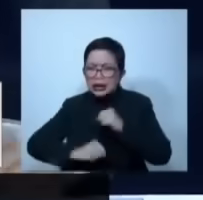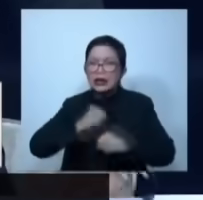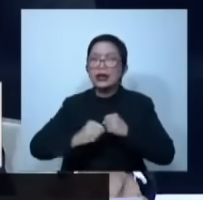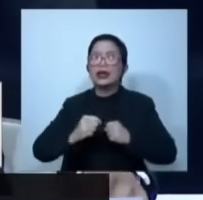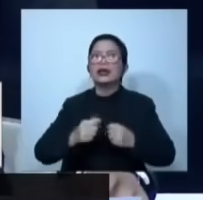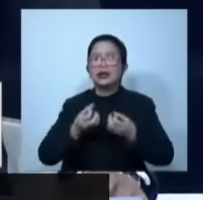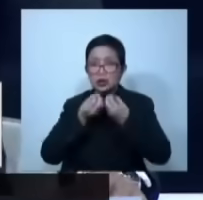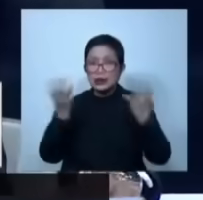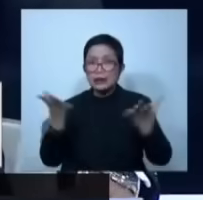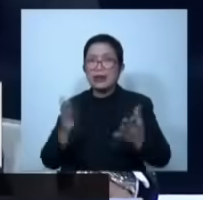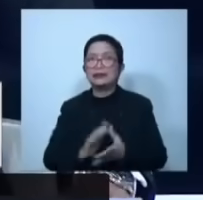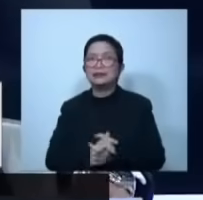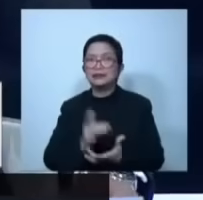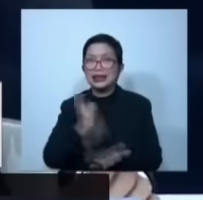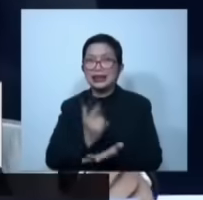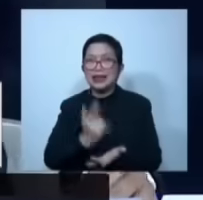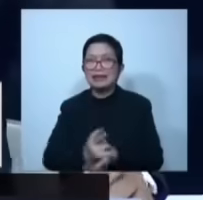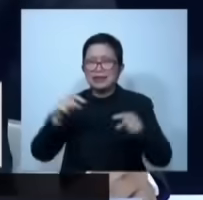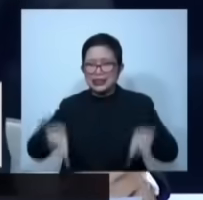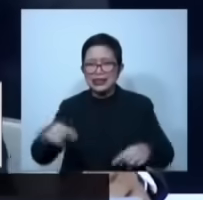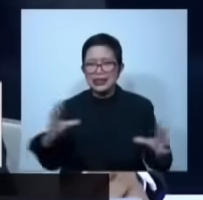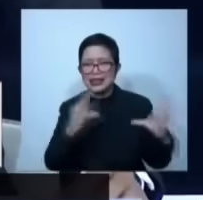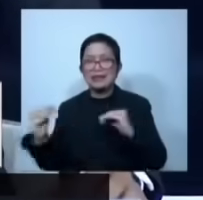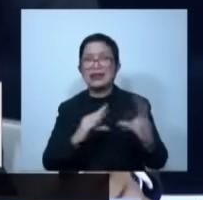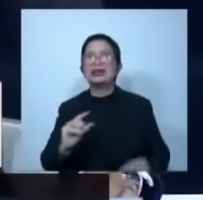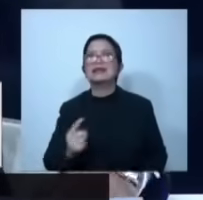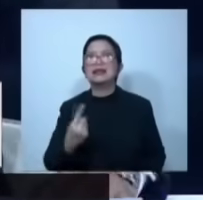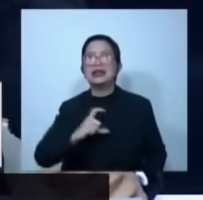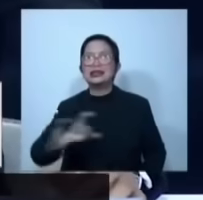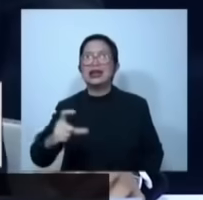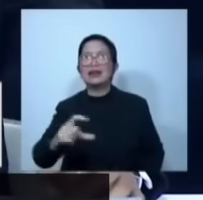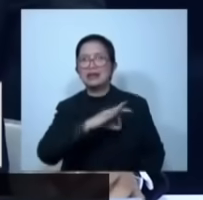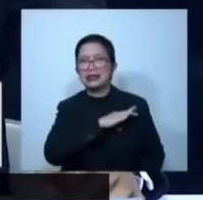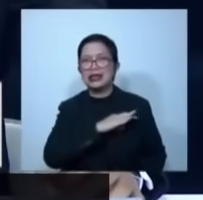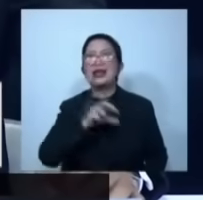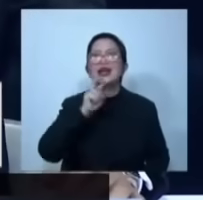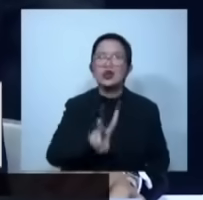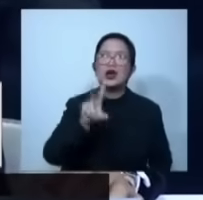untuk itu tetaplah bers Tetaplah bersama kami di debat pertama calon presiden